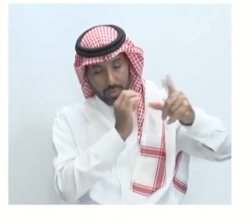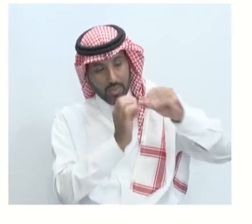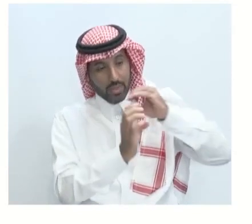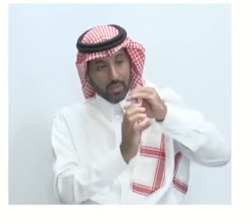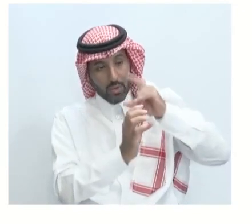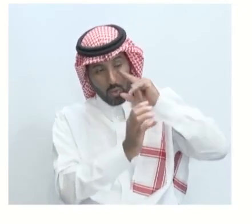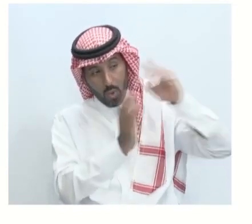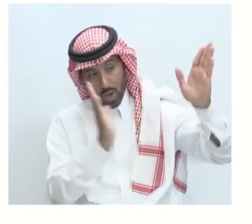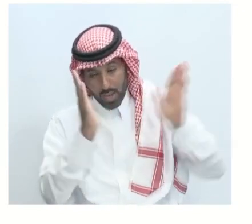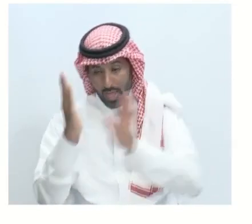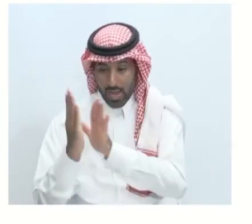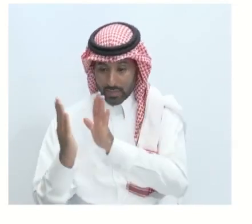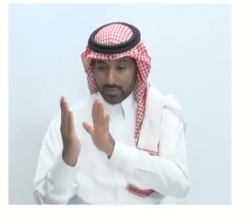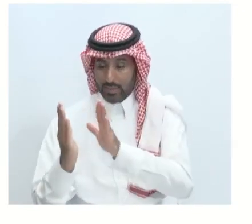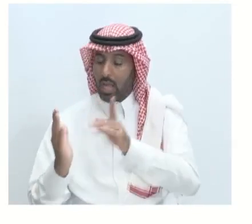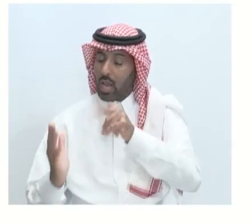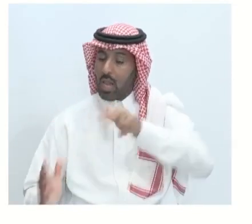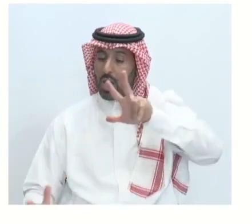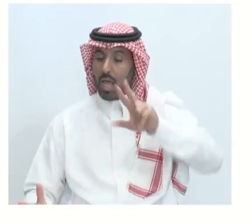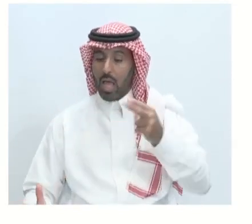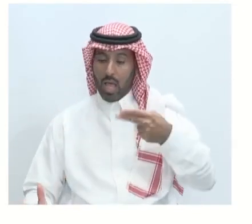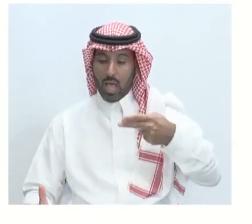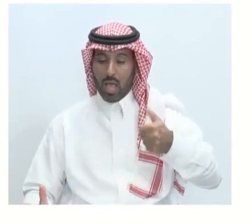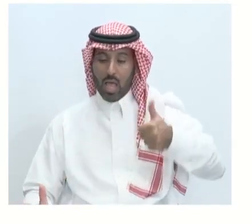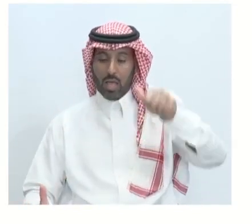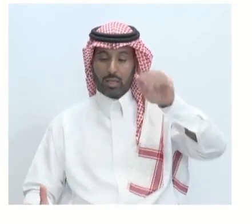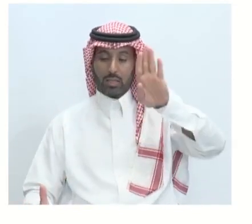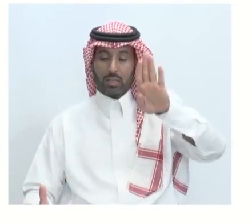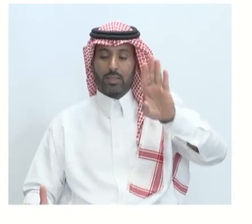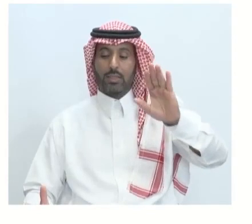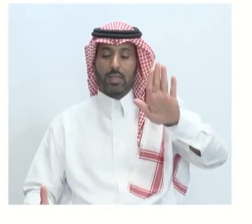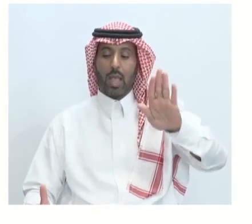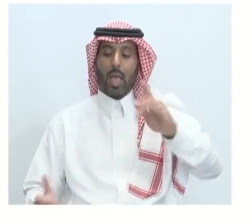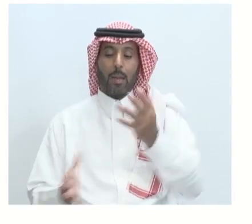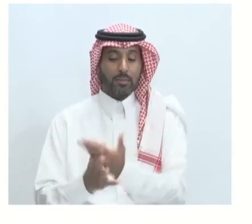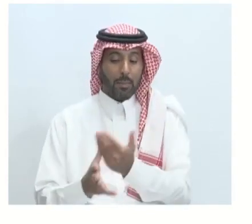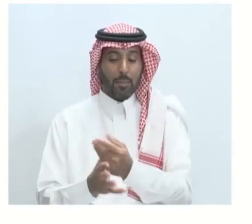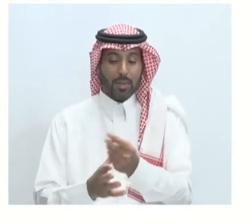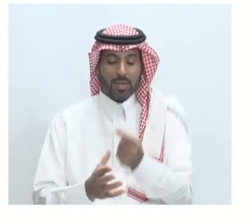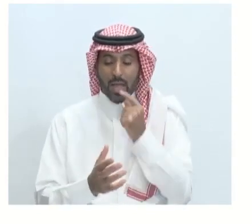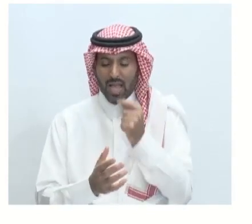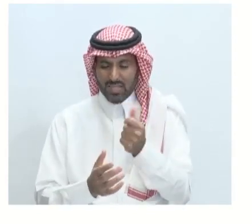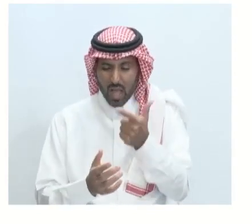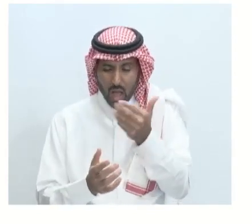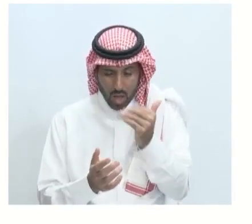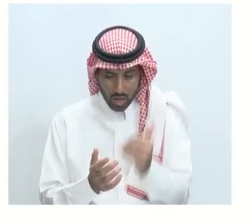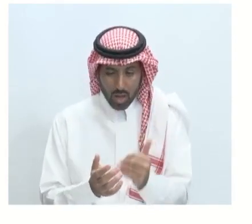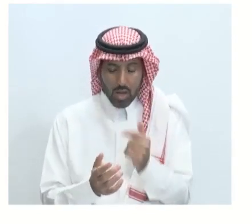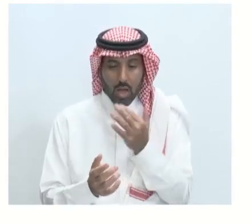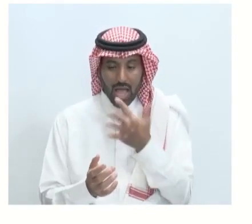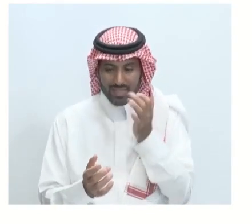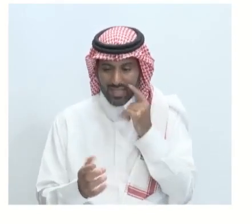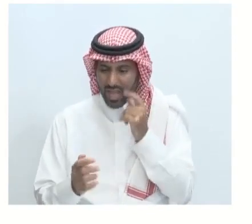العاكس السبب في ذلك لانه اقل تكلفه واسهل في التصنيع فالمرايه اسهل في التصنيع